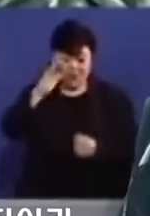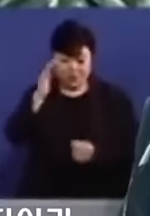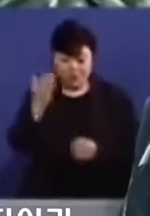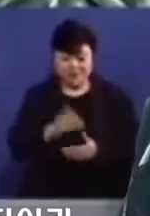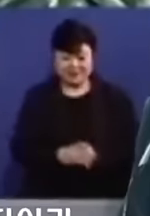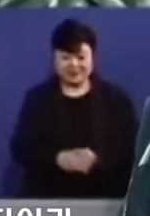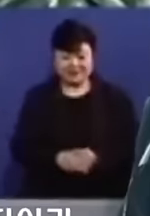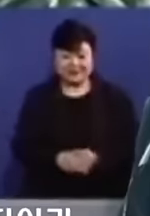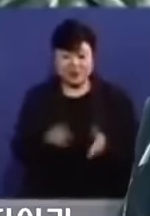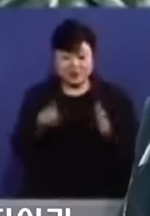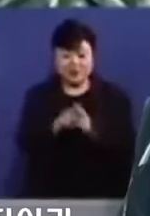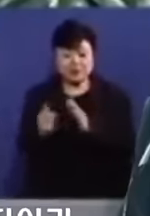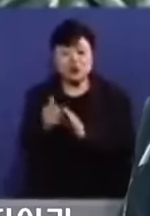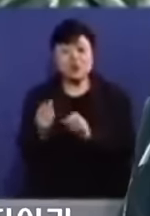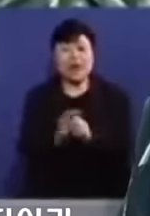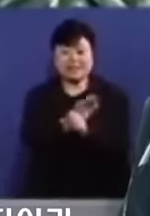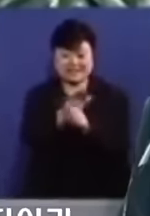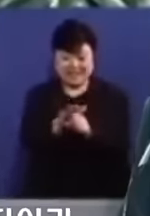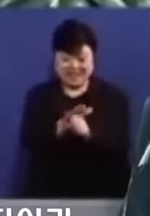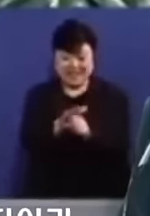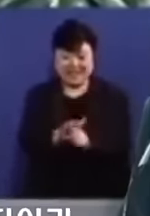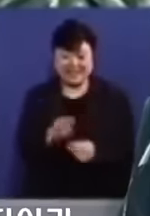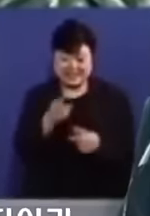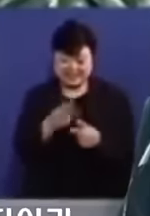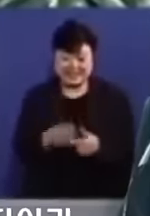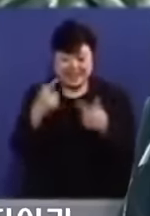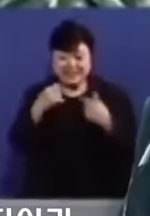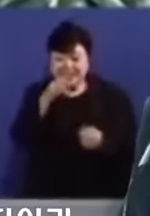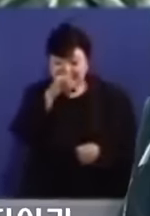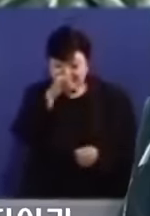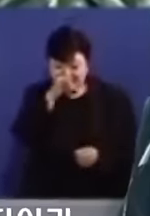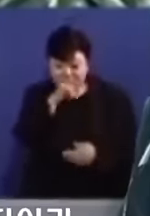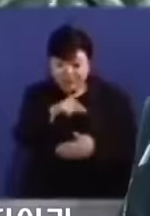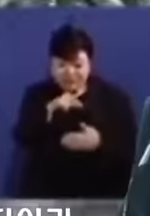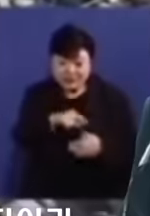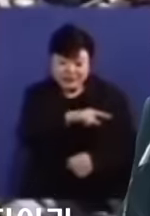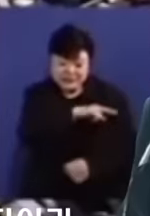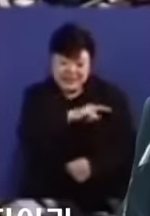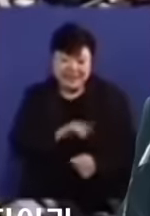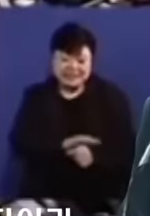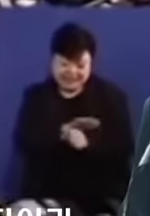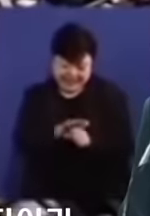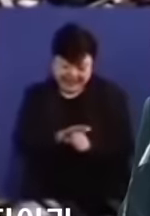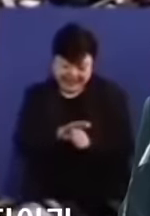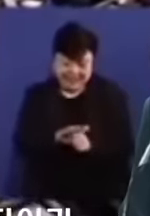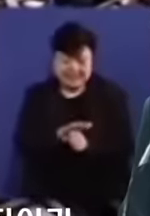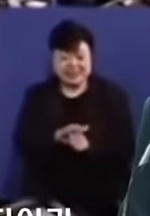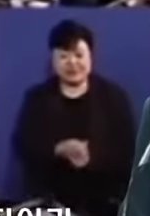것입니다. 믿음, 소망, 사랑 이 세 가지는 항상 있을 것인데 그 중에 사랑이 제일인데 이